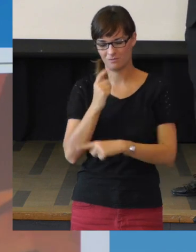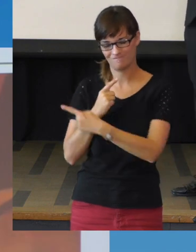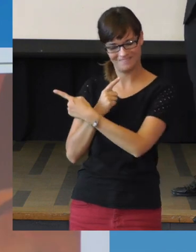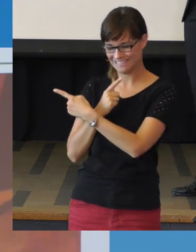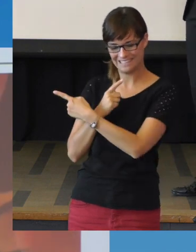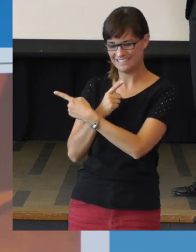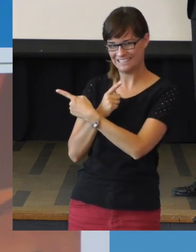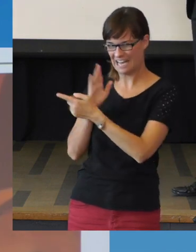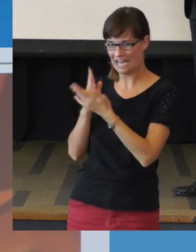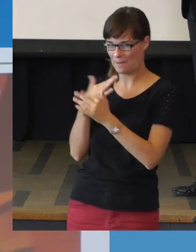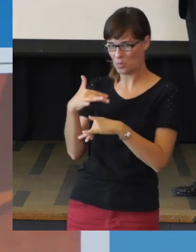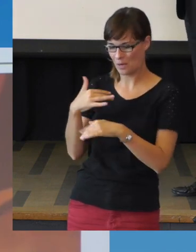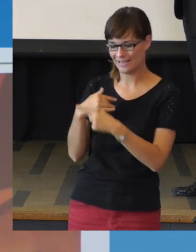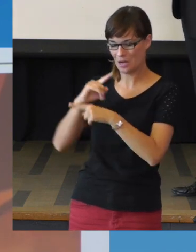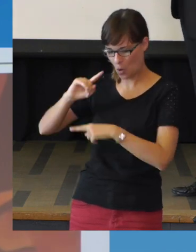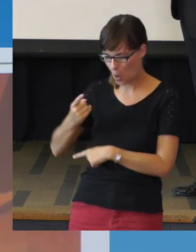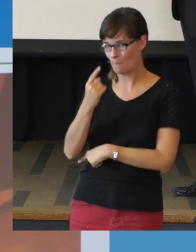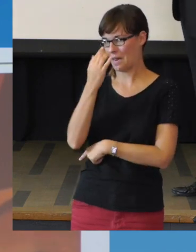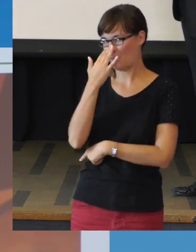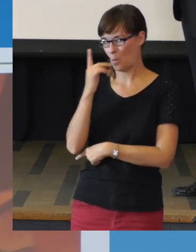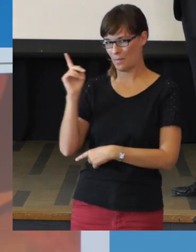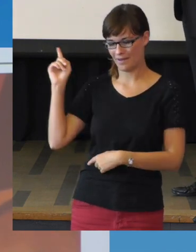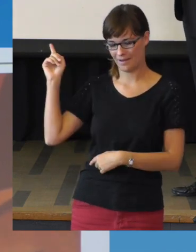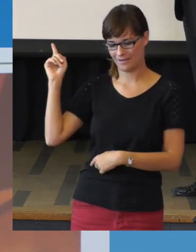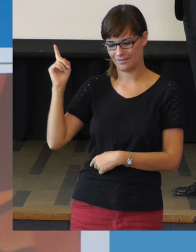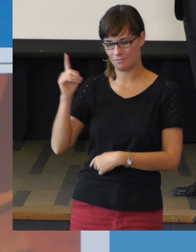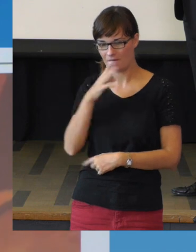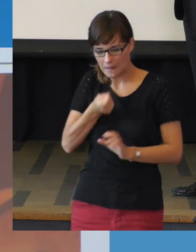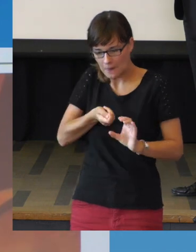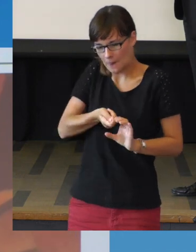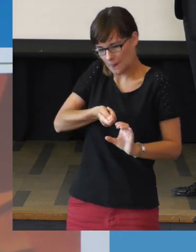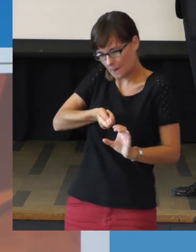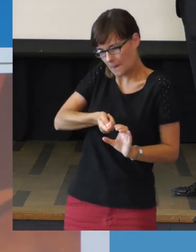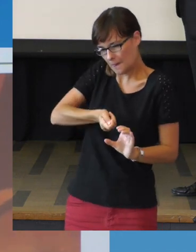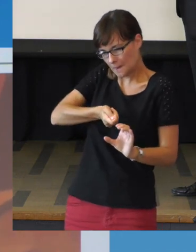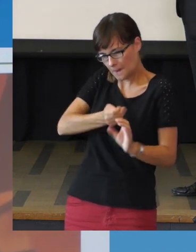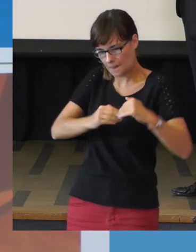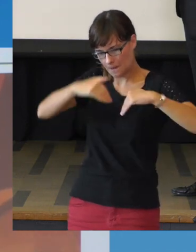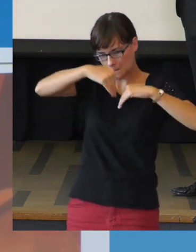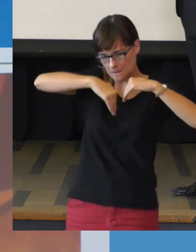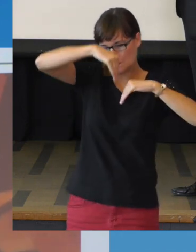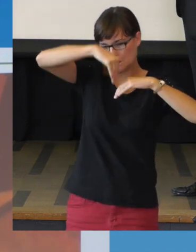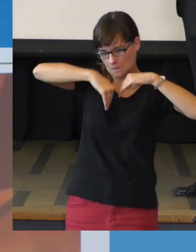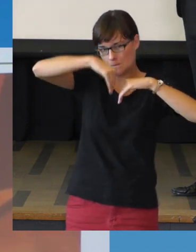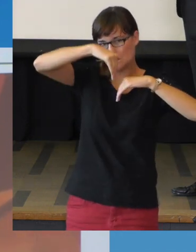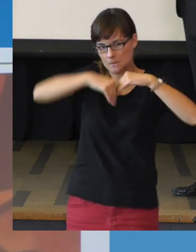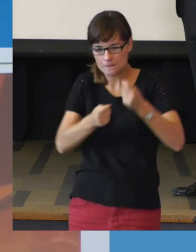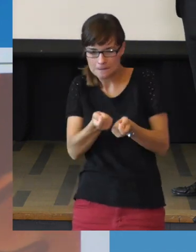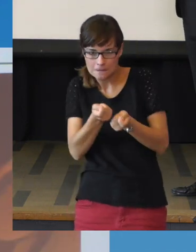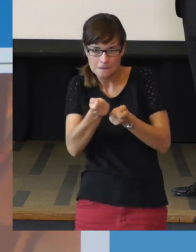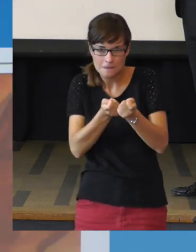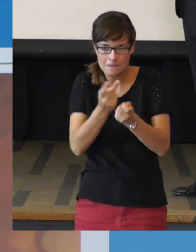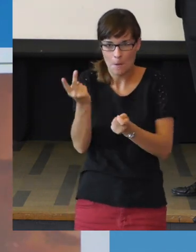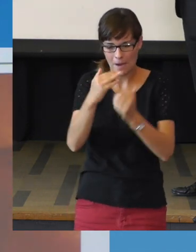immer sofort, sondern manchmal dauert das relativ lange und erfordert viel Geduld und Fingerspitzengefühl, bis man wirklich beide Segel